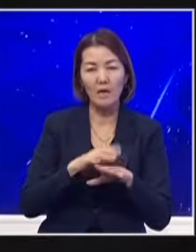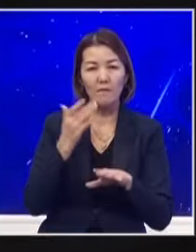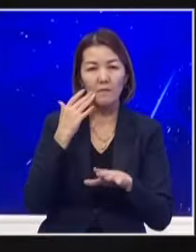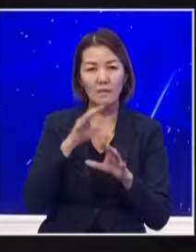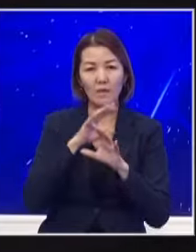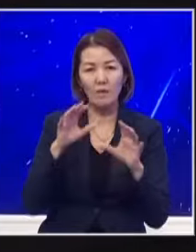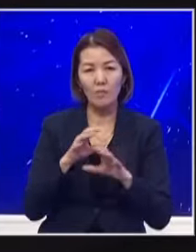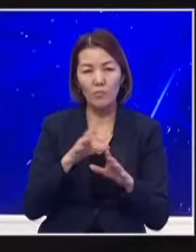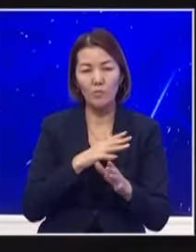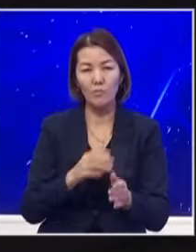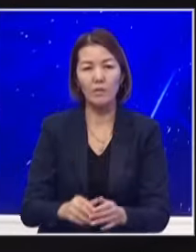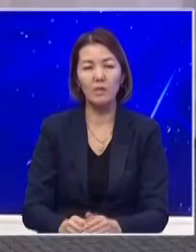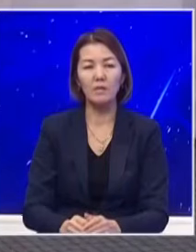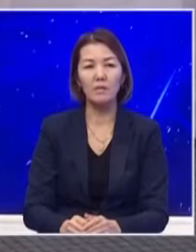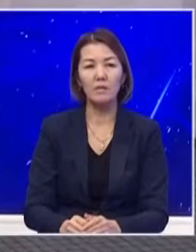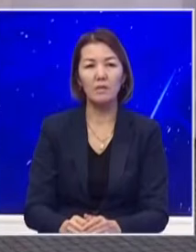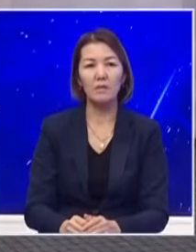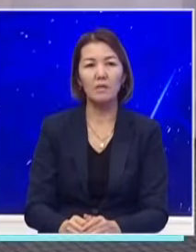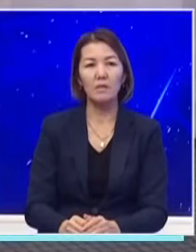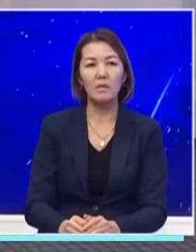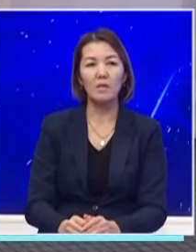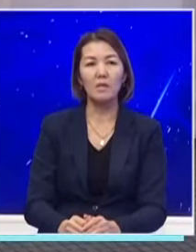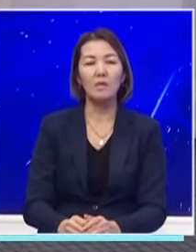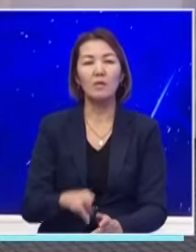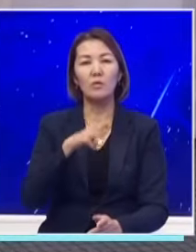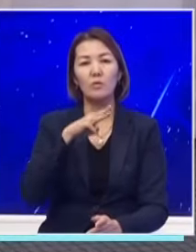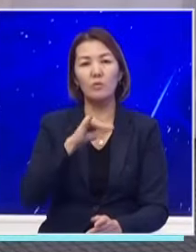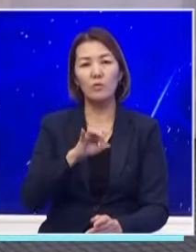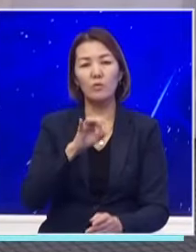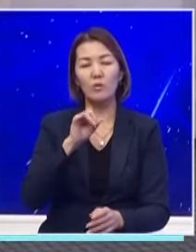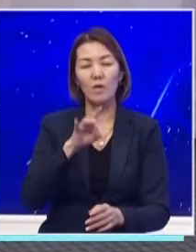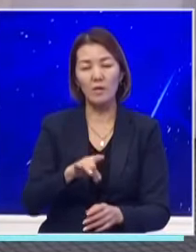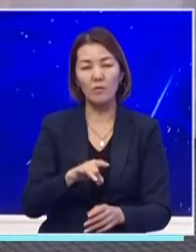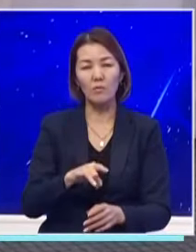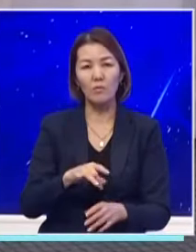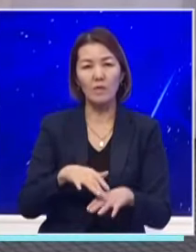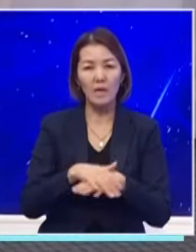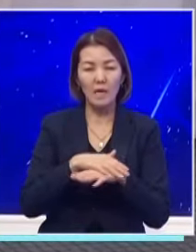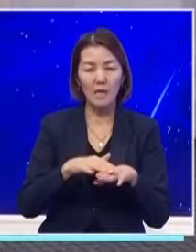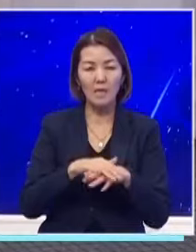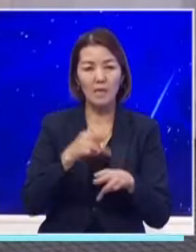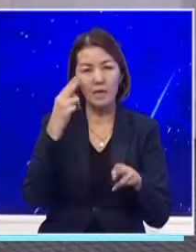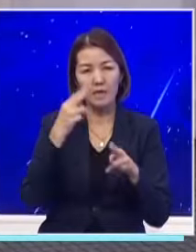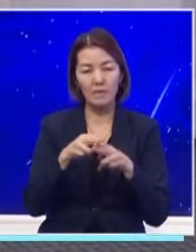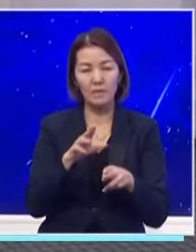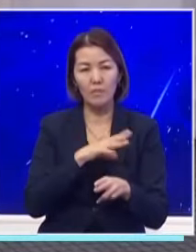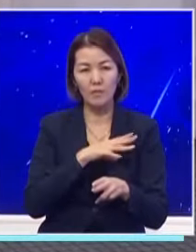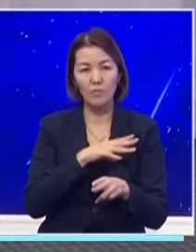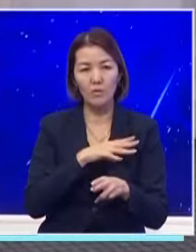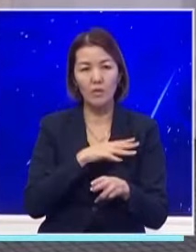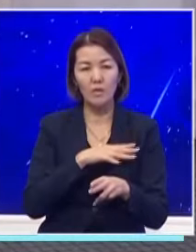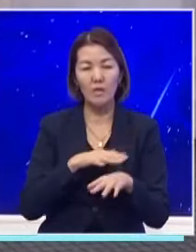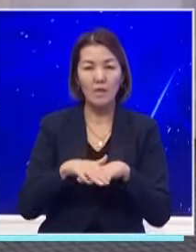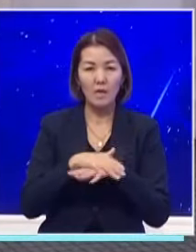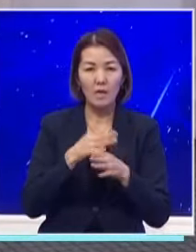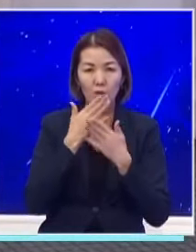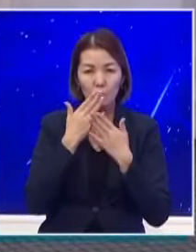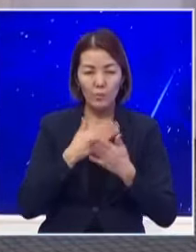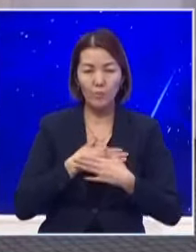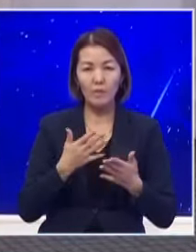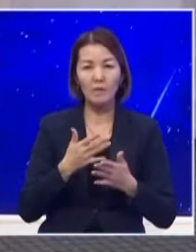Тұрар Шаяхметұлы ел ағасы, ел азаматы, халықтың адамы еді. Ол